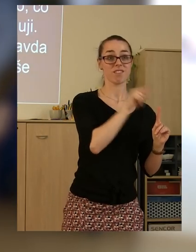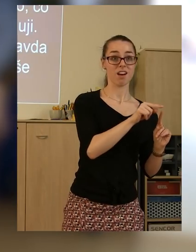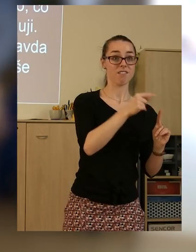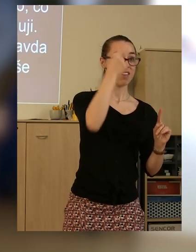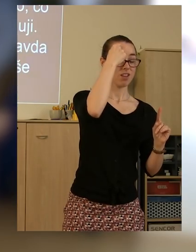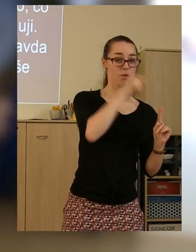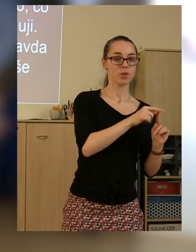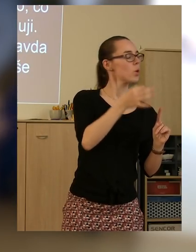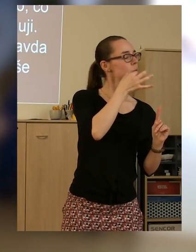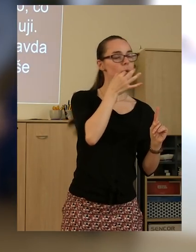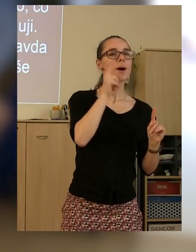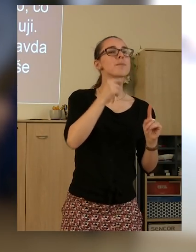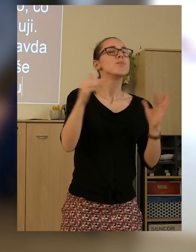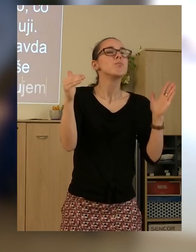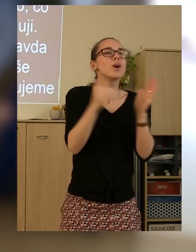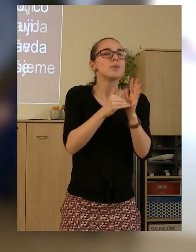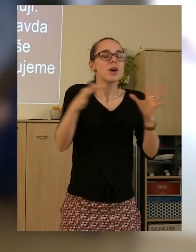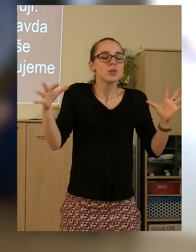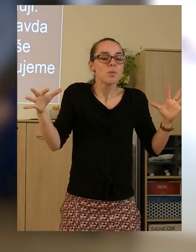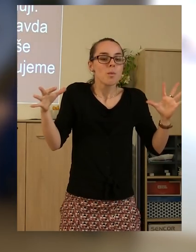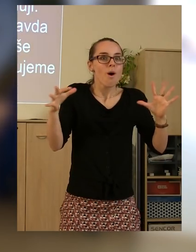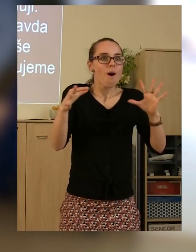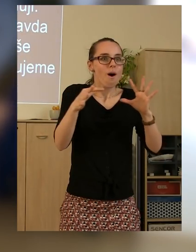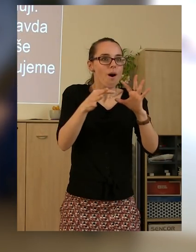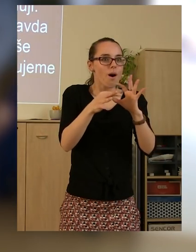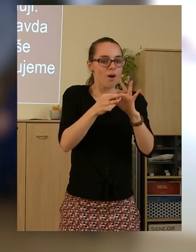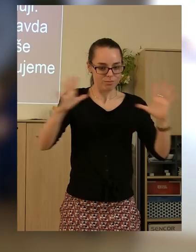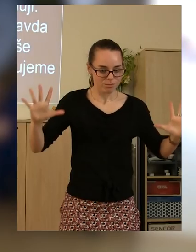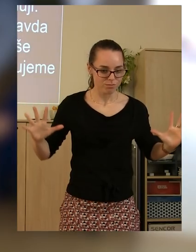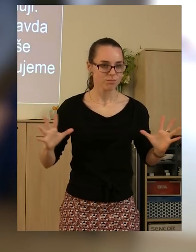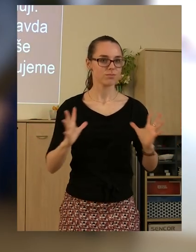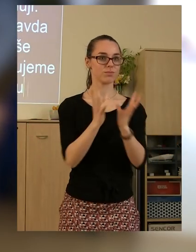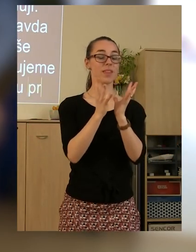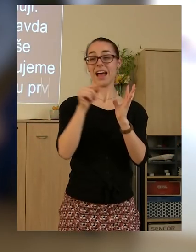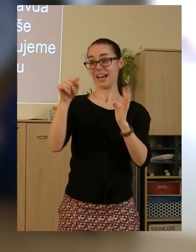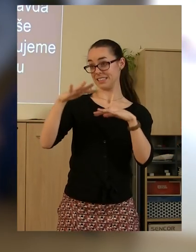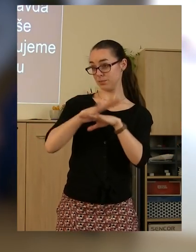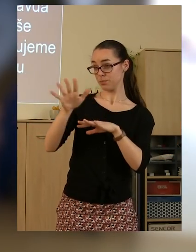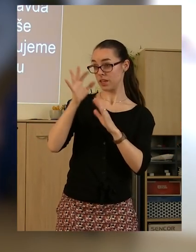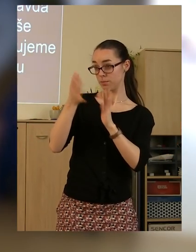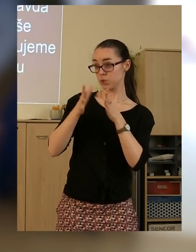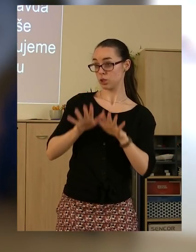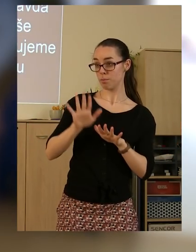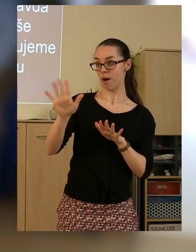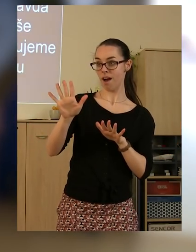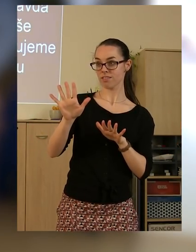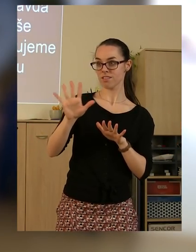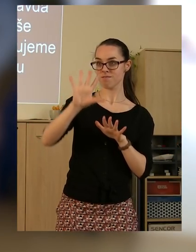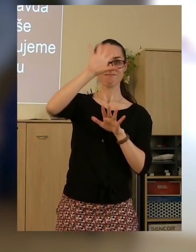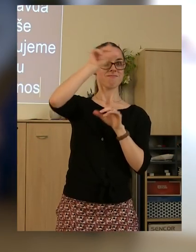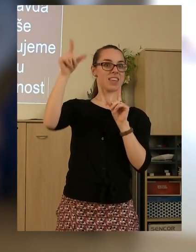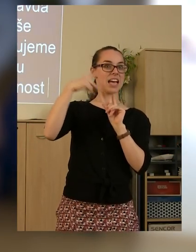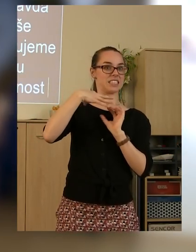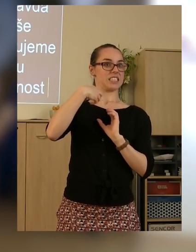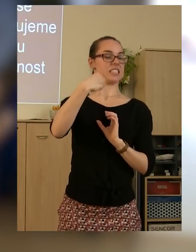potřebujeme, je syntéza, je spojení těch dvou prvků. A řekl bych, že náměsíčnost znamená, že